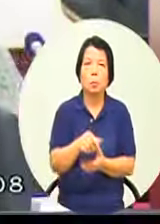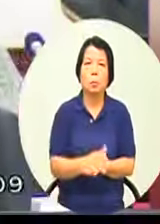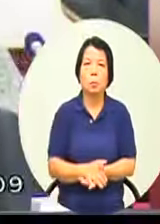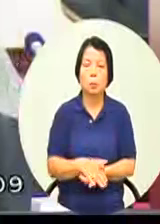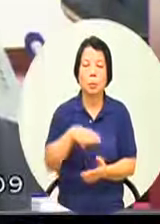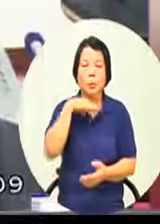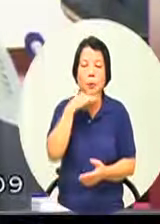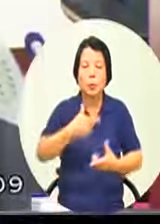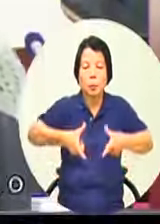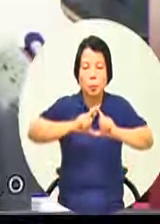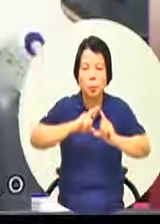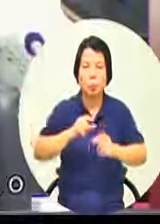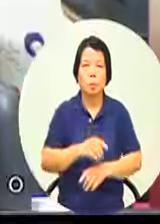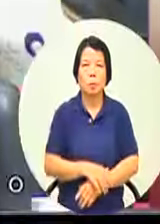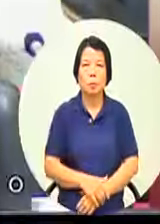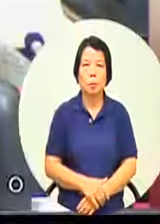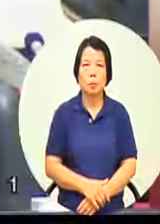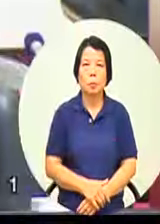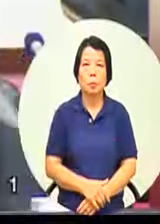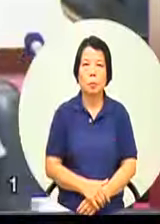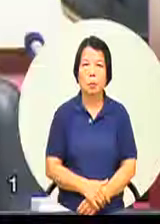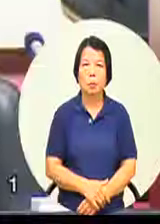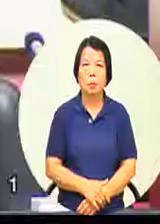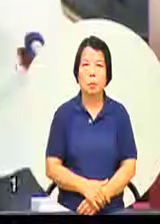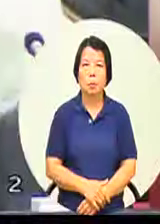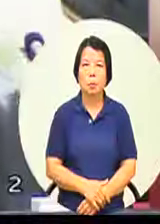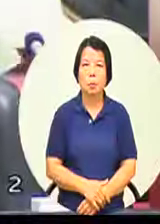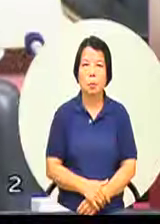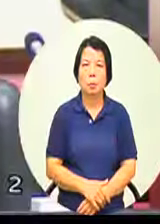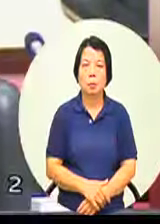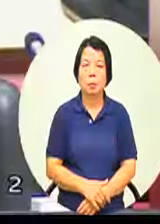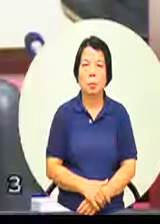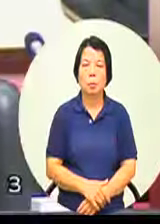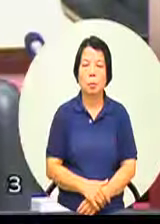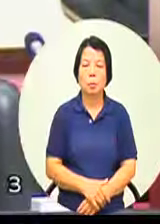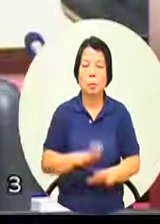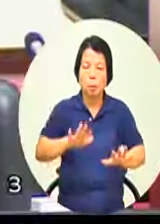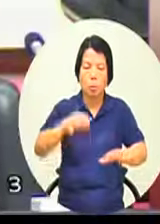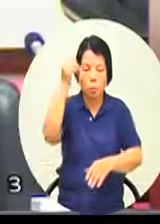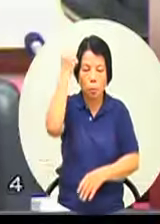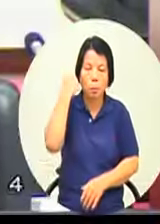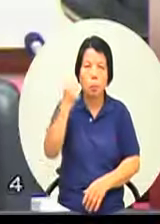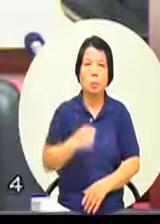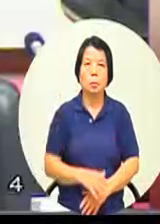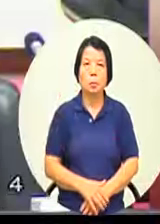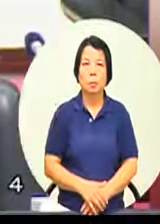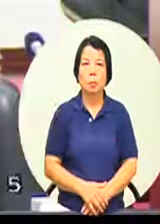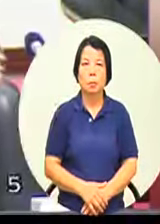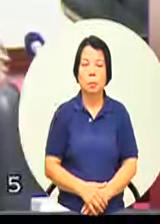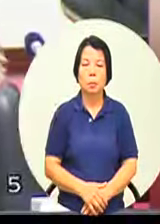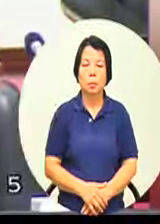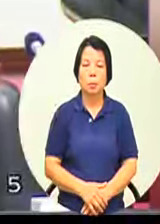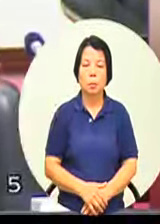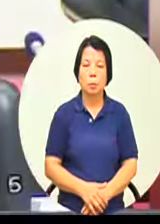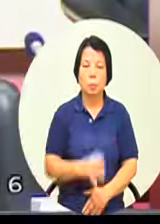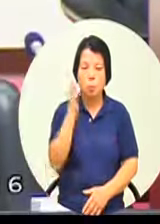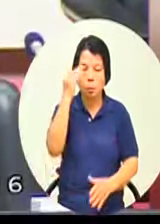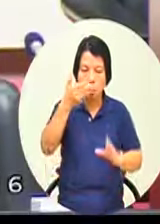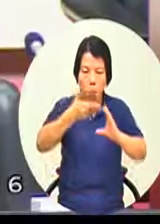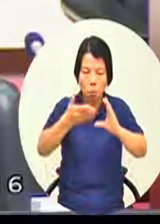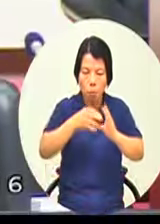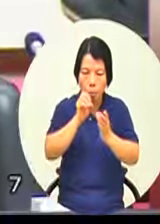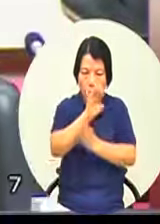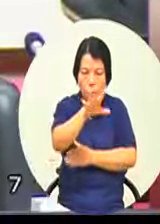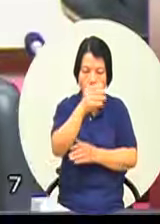你回报哈，回答。那今天早上，我们也看到电视在报